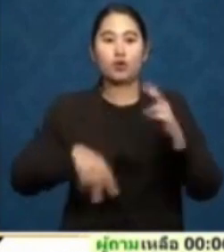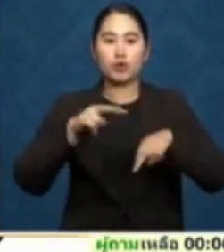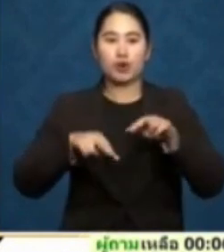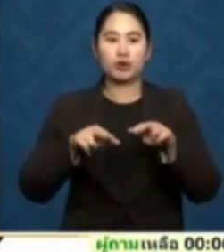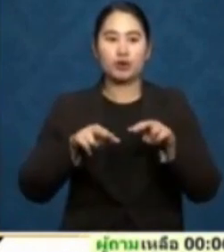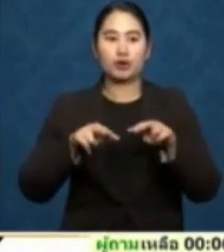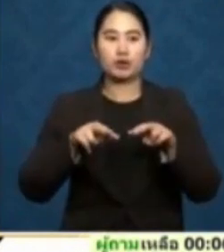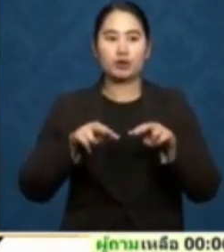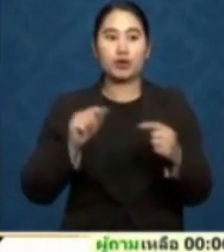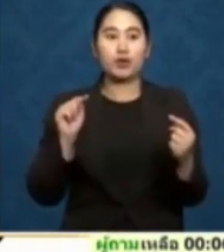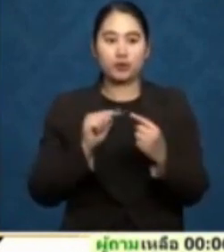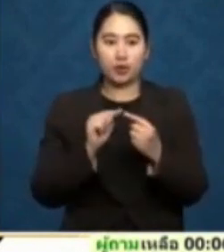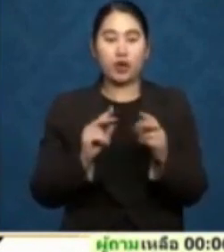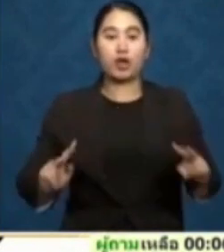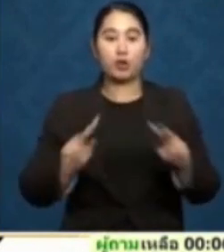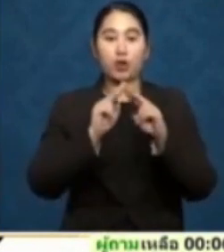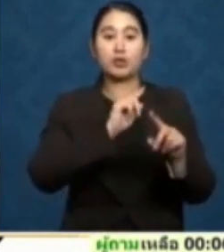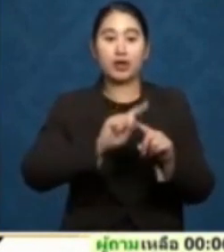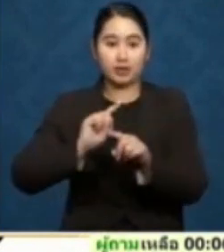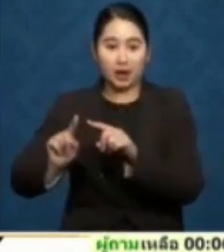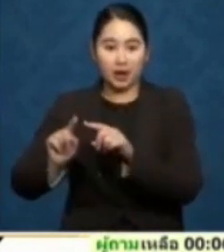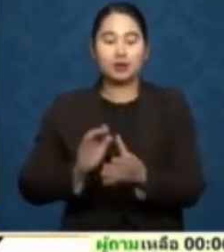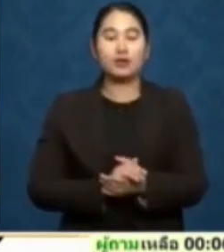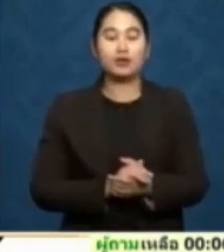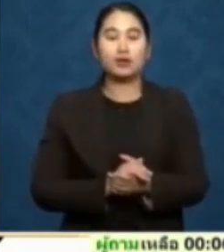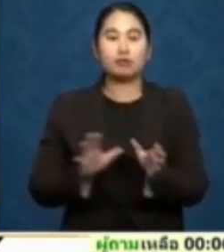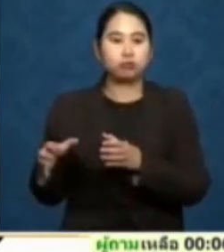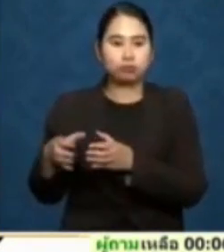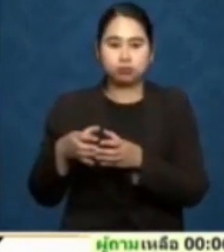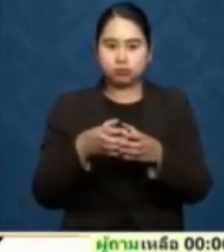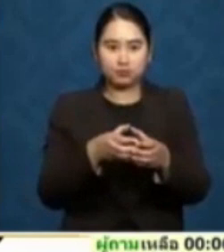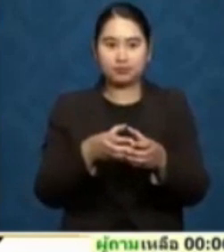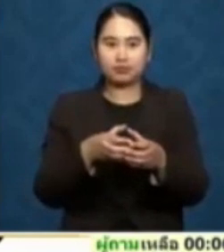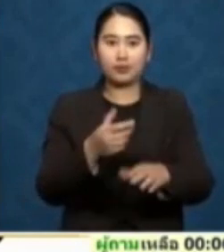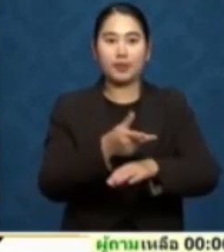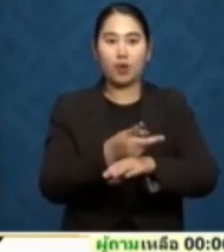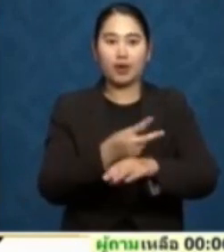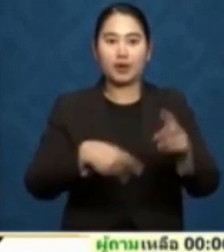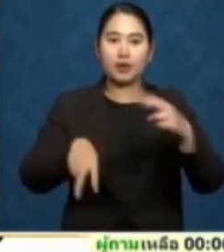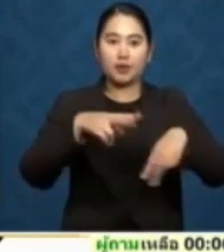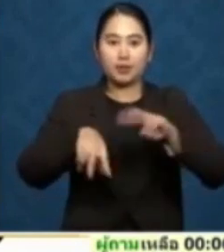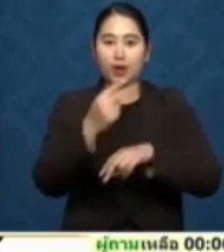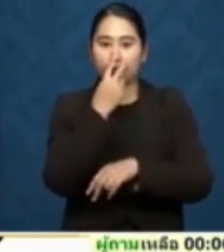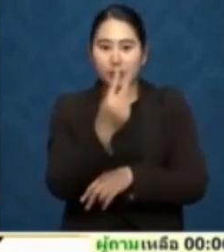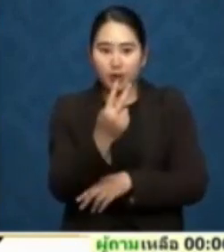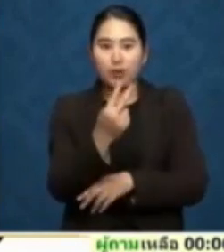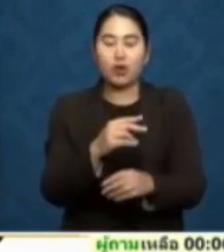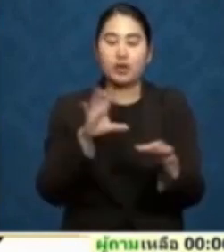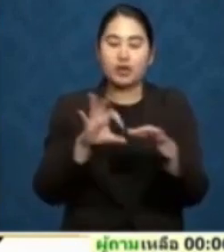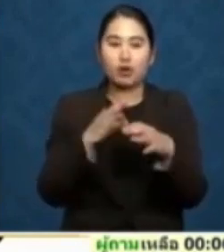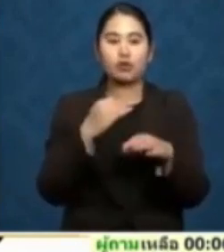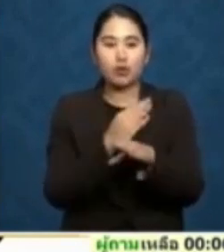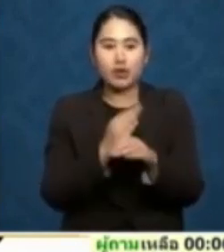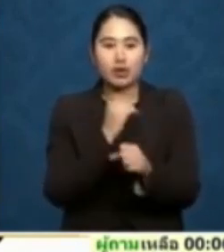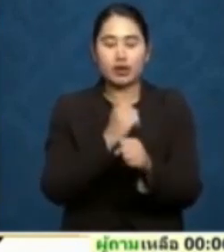ในส่วนของหลายกระทรวงและกระทรวงทรัพยากรธรรมชาติลงพื้นที่ตรวจสอบผู้ประกอบการธุรกิจในการบุกรุกที่สาธารณะห